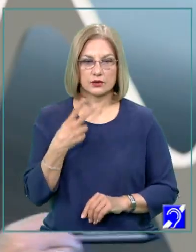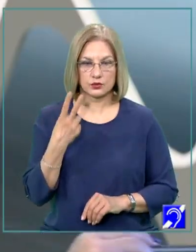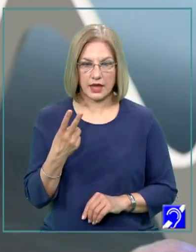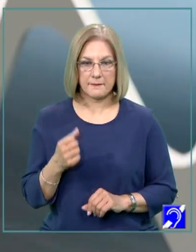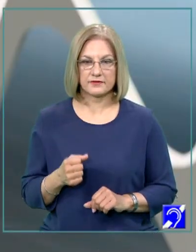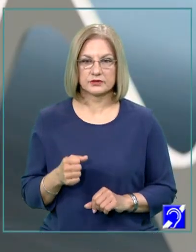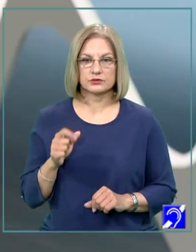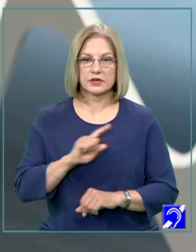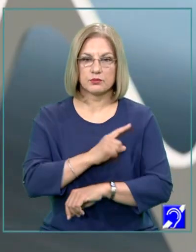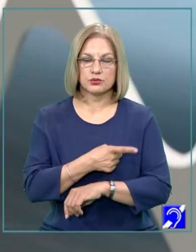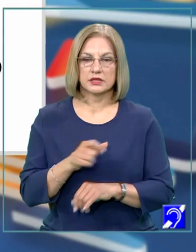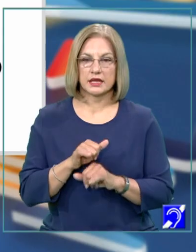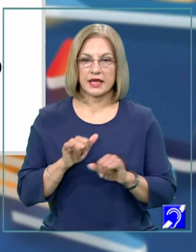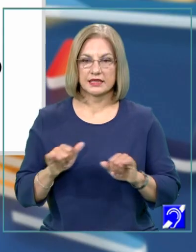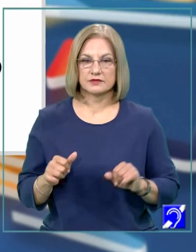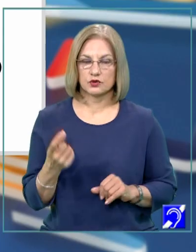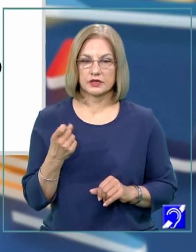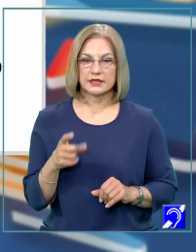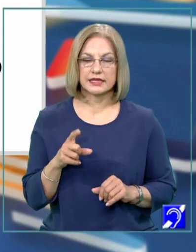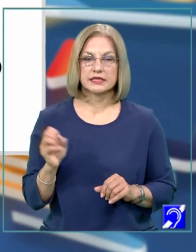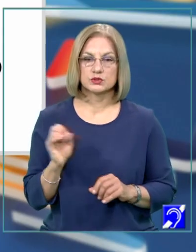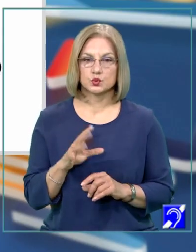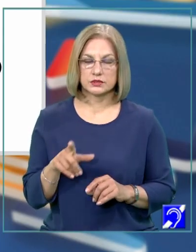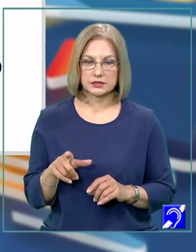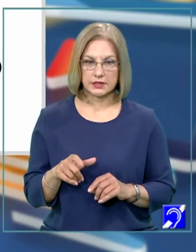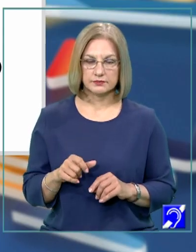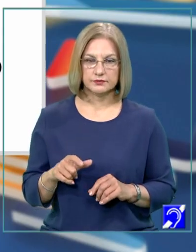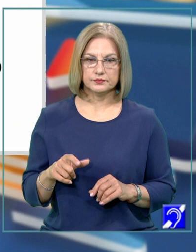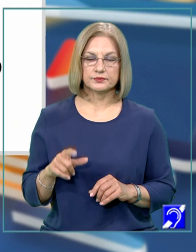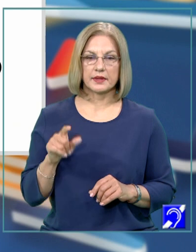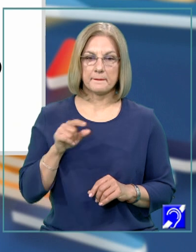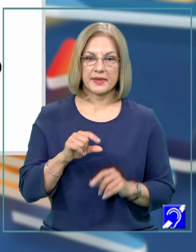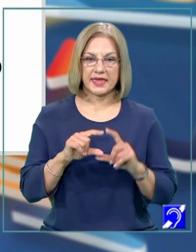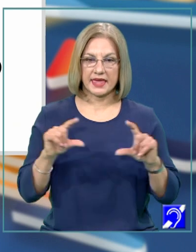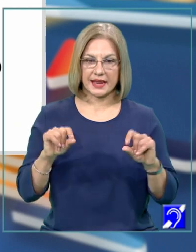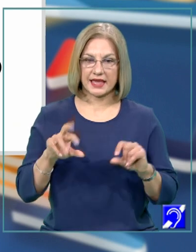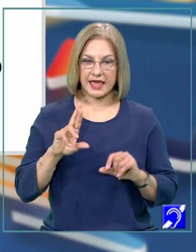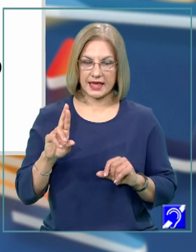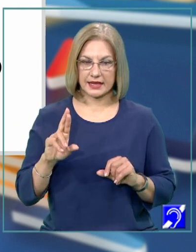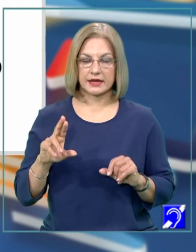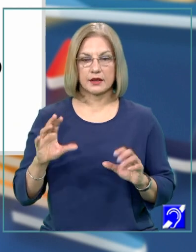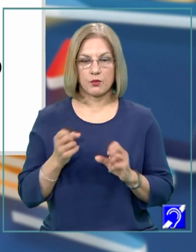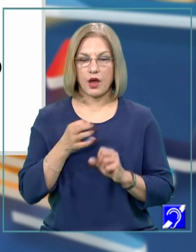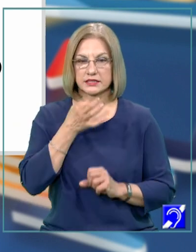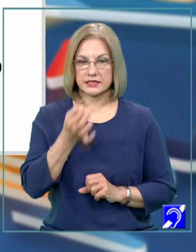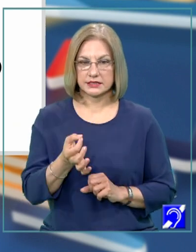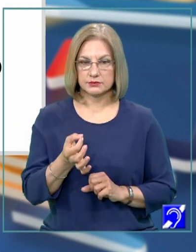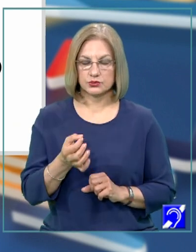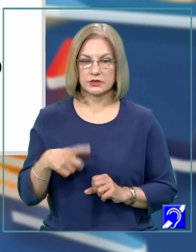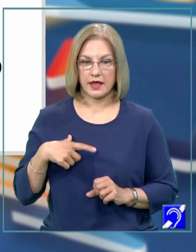că puterea dezvoltată de sursă pe rezistorul r poate fi exprimată ca